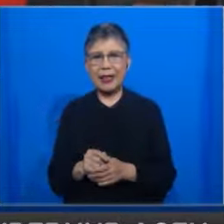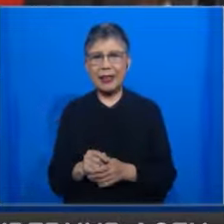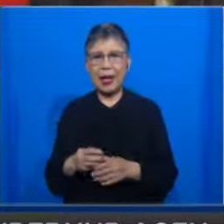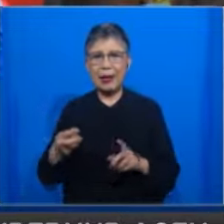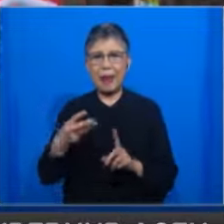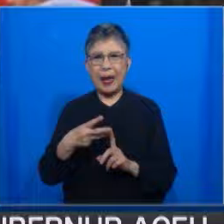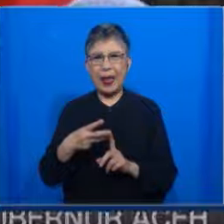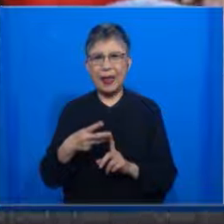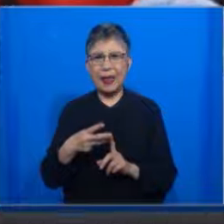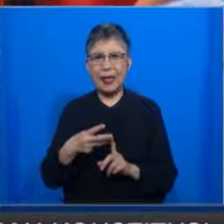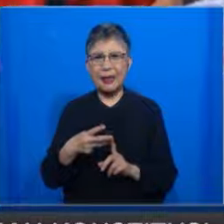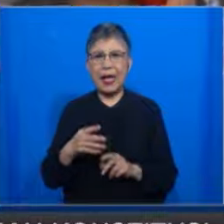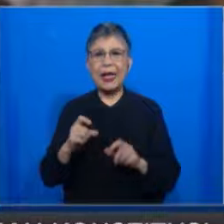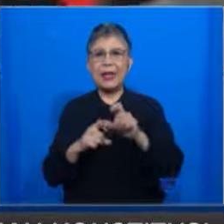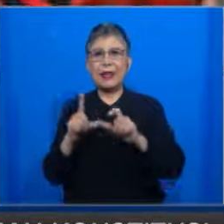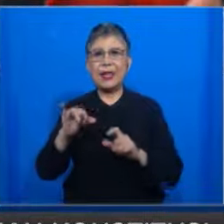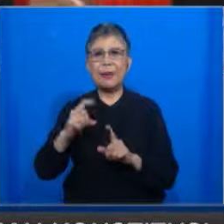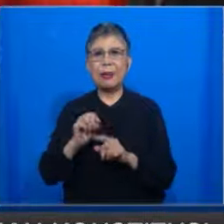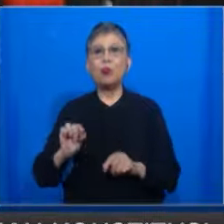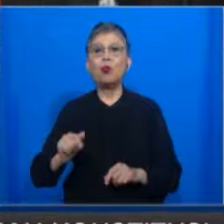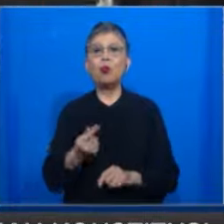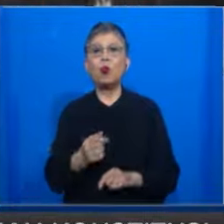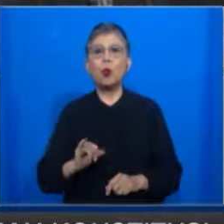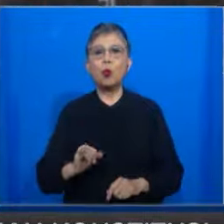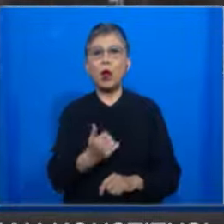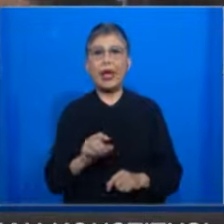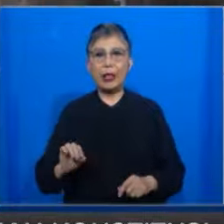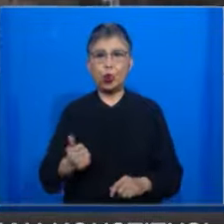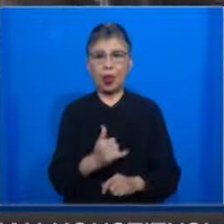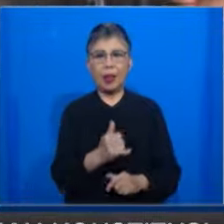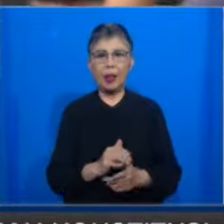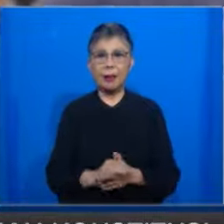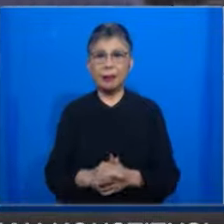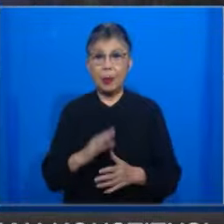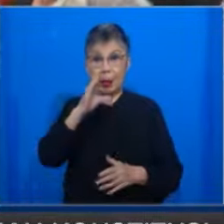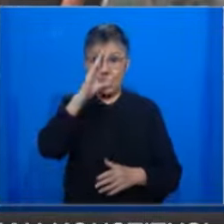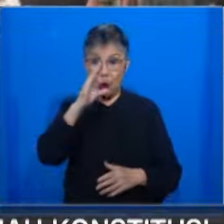barat atau dari arah Slipi mulai bergabung. Sepertinya semakin sore